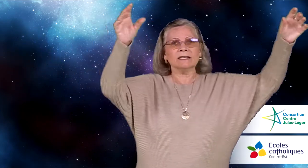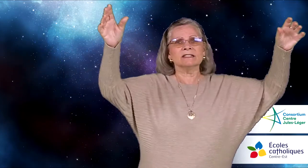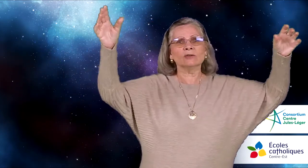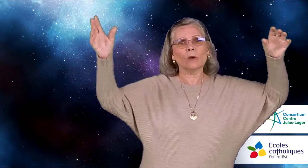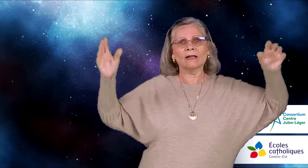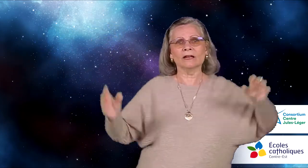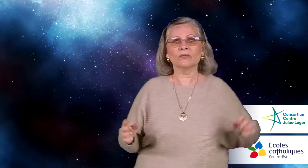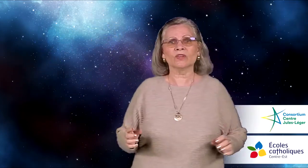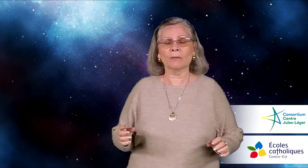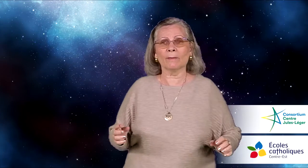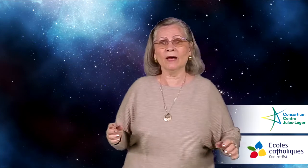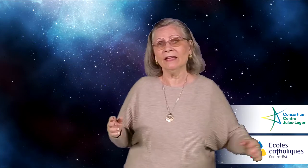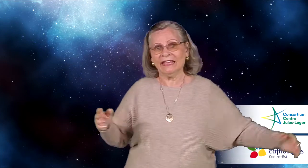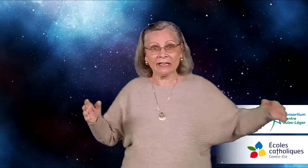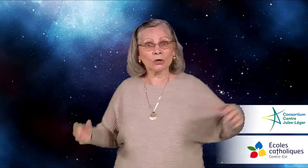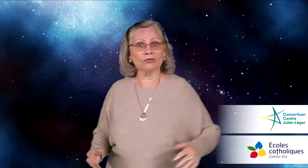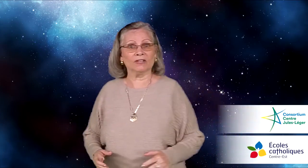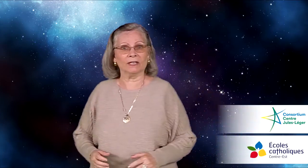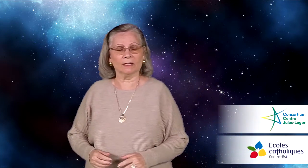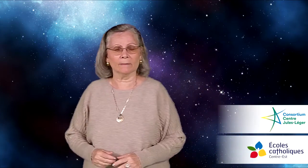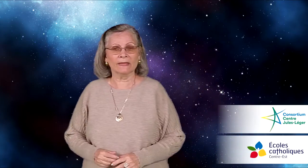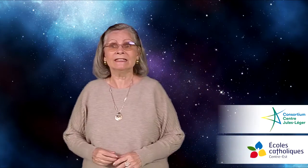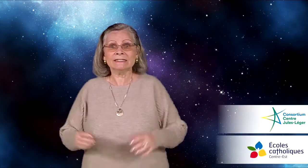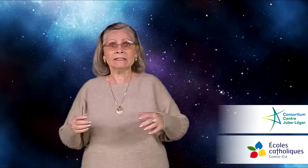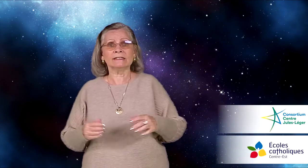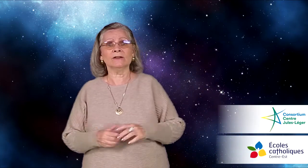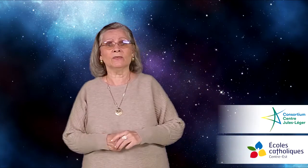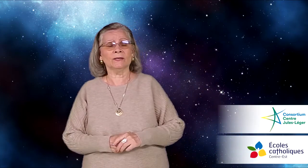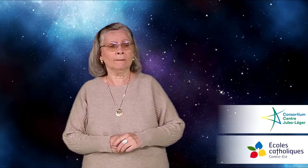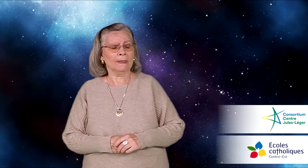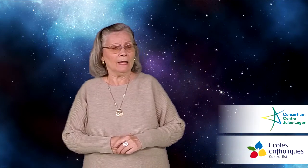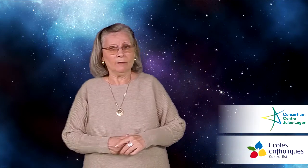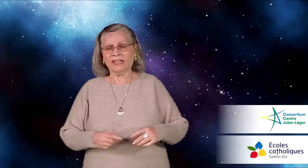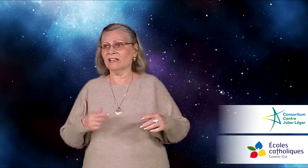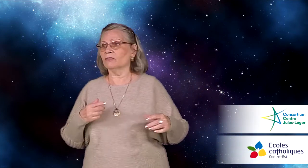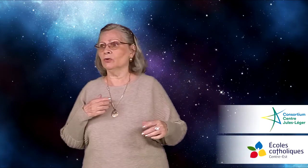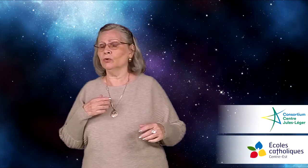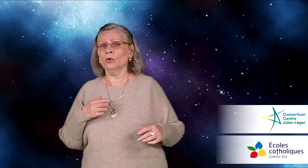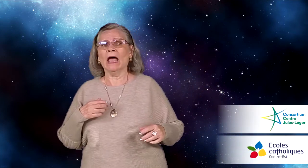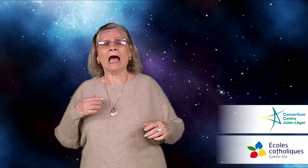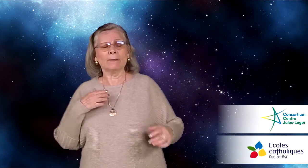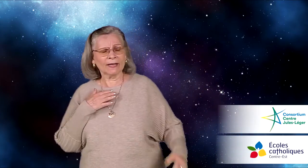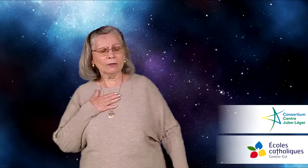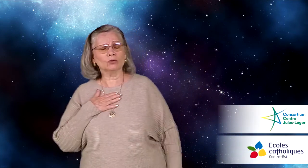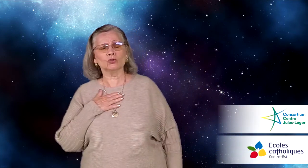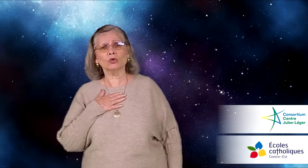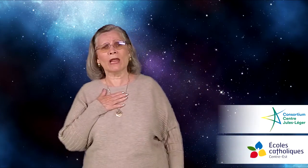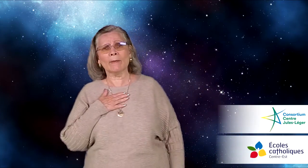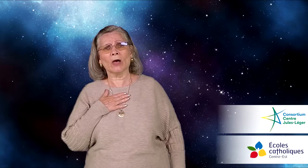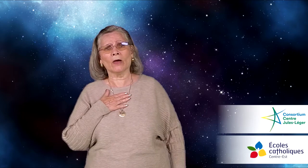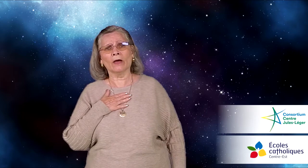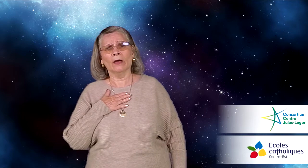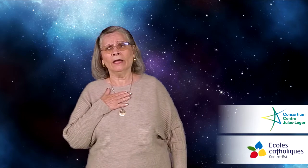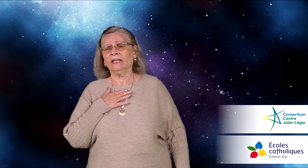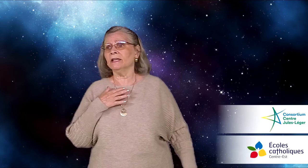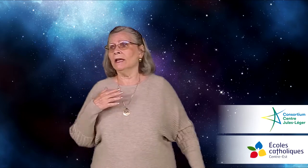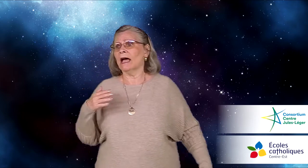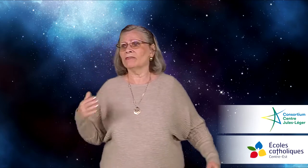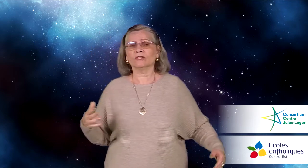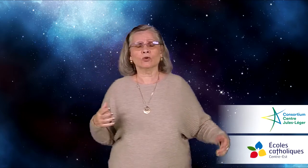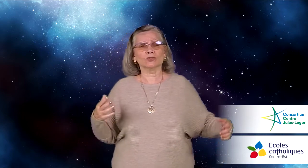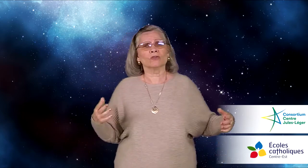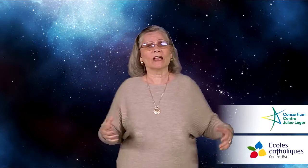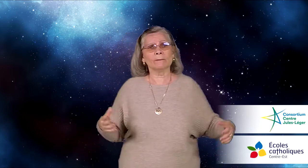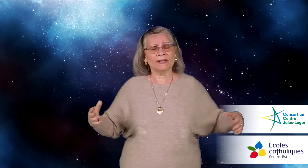certaines étoiles dans le firmament. Et, C'est ce qu'il a fait. Mais, il est revenu après un dur labeur. Et,